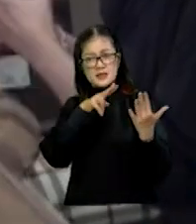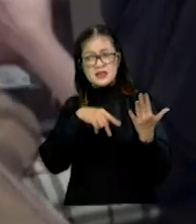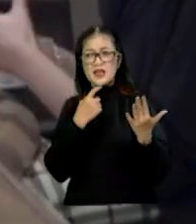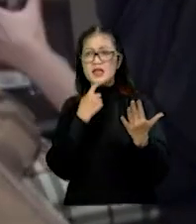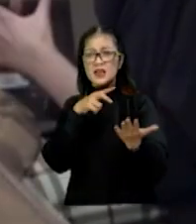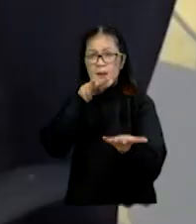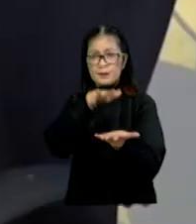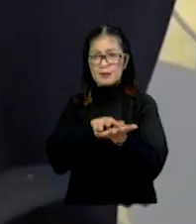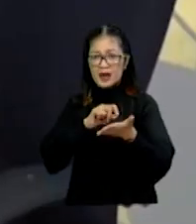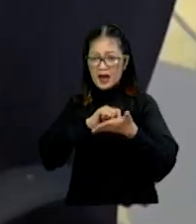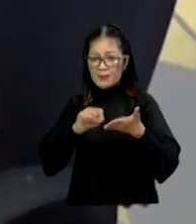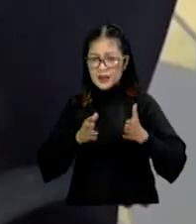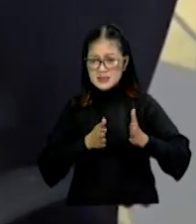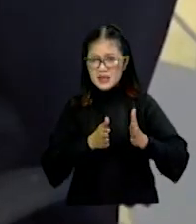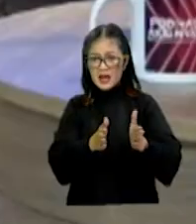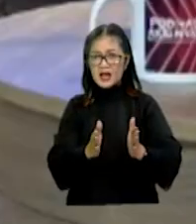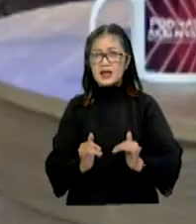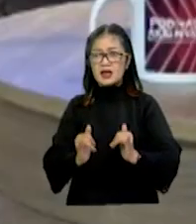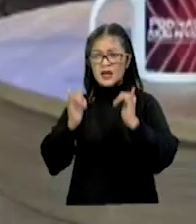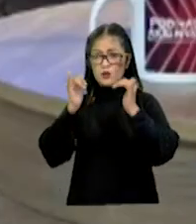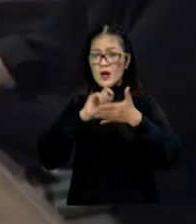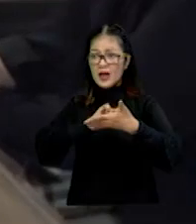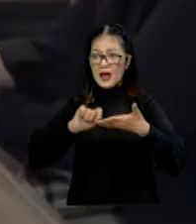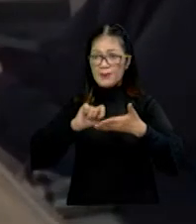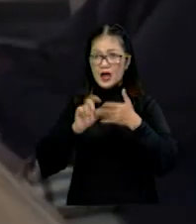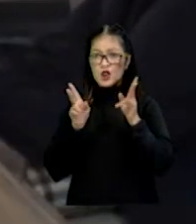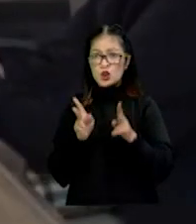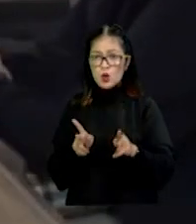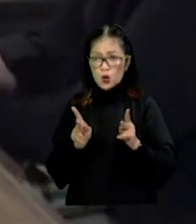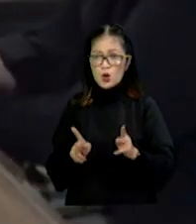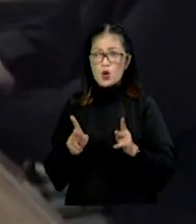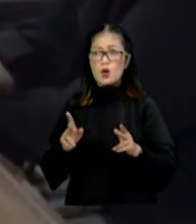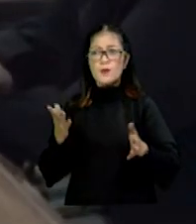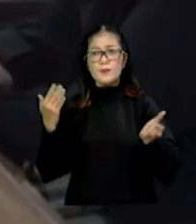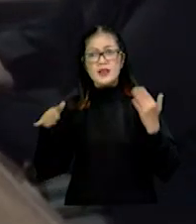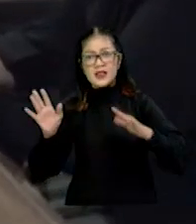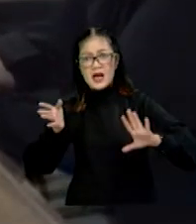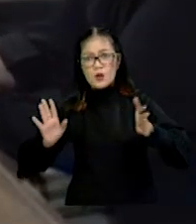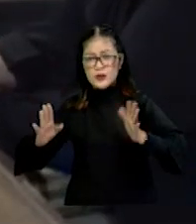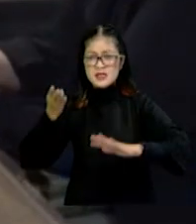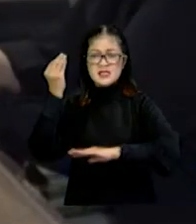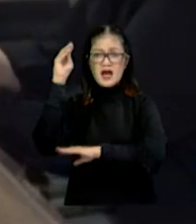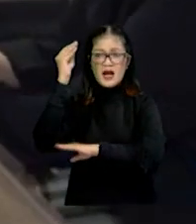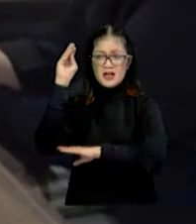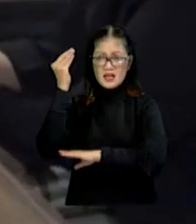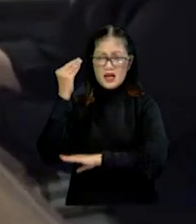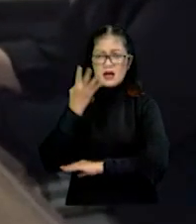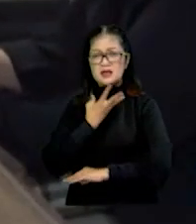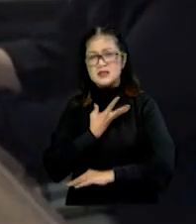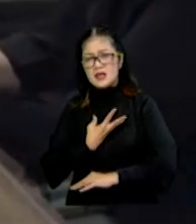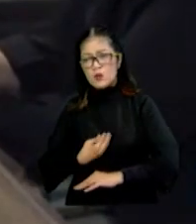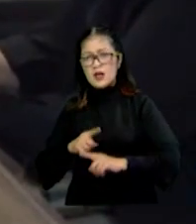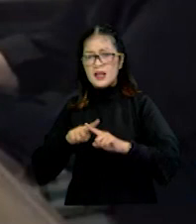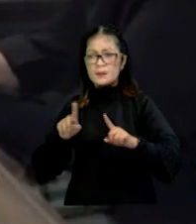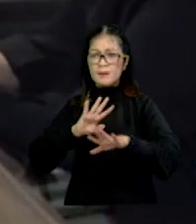jalan, gedung, dan zona dengan nama tokoh Betawi dan Jakarta. Ia menyayangkan pengambilan kebijakan tersebut yang tidak melibatkan DPRD Provinsi DKI